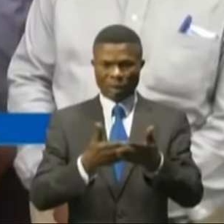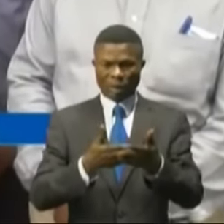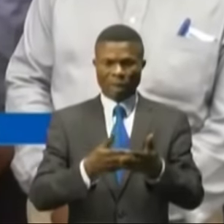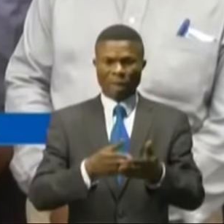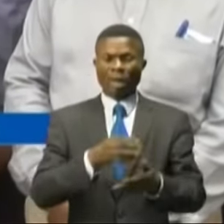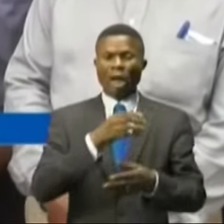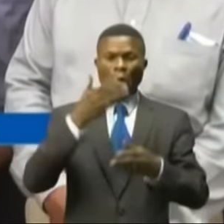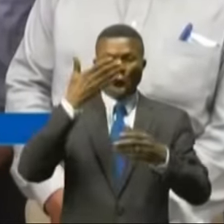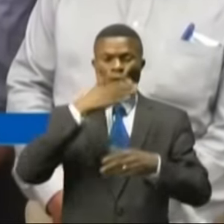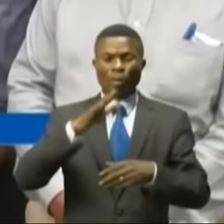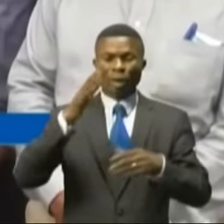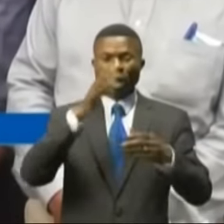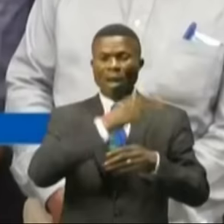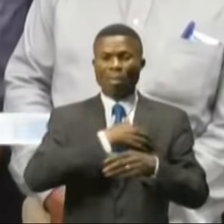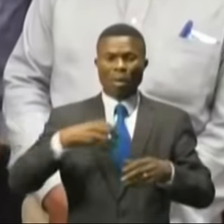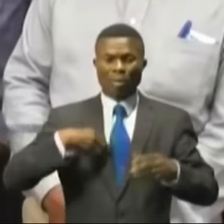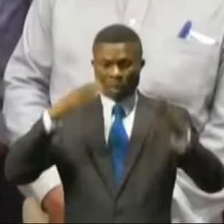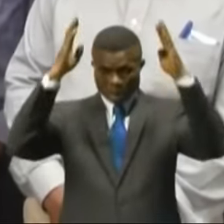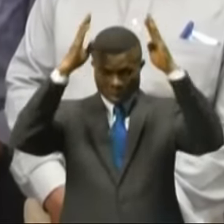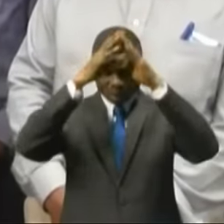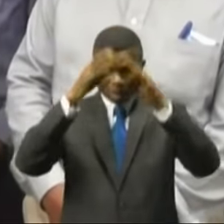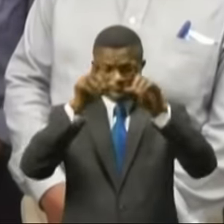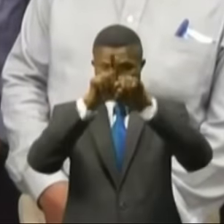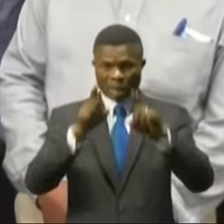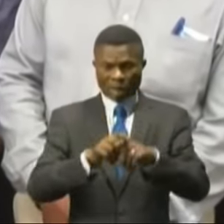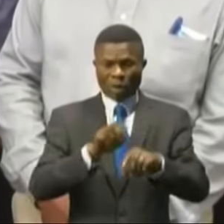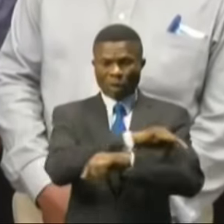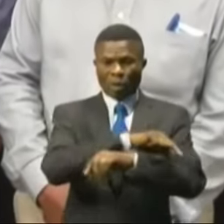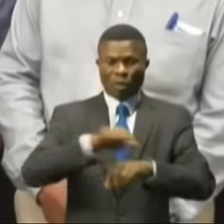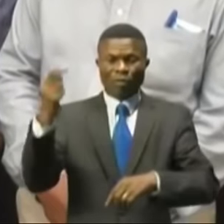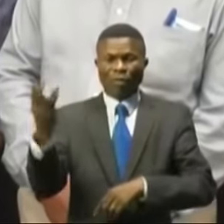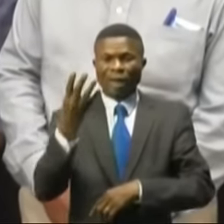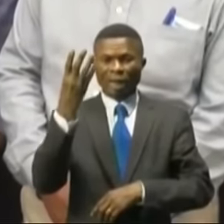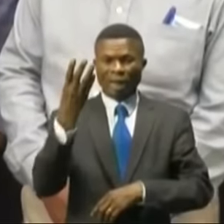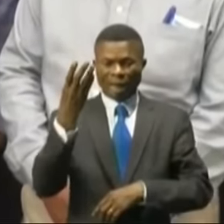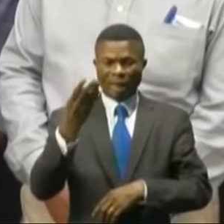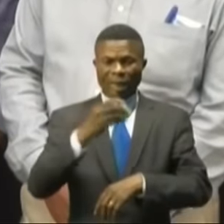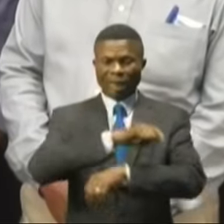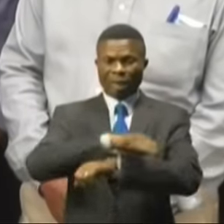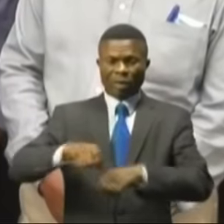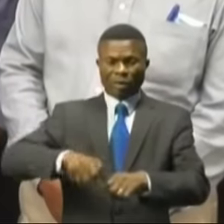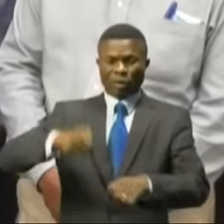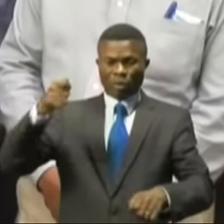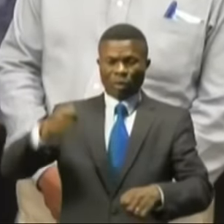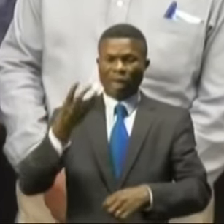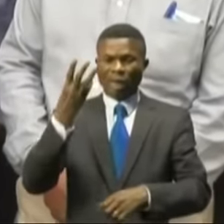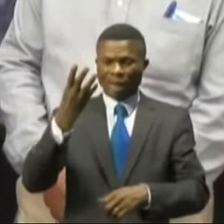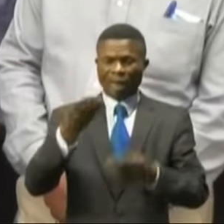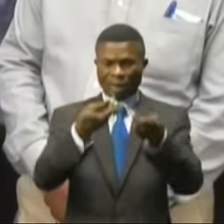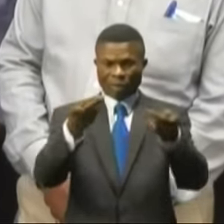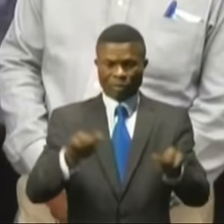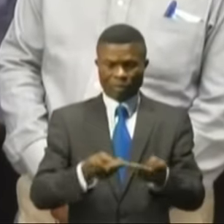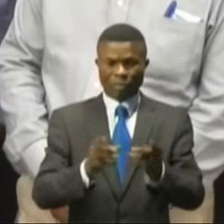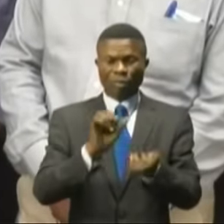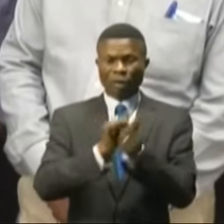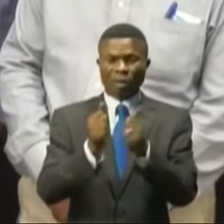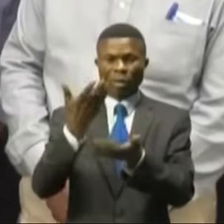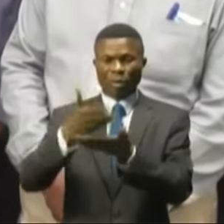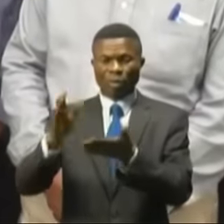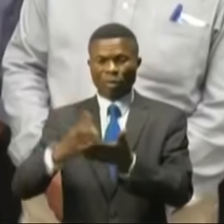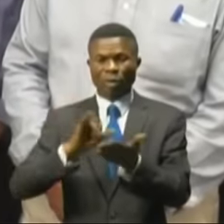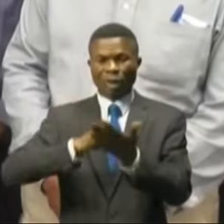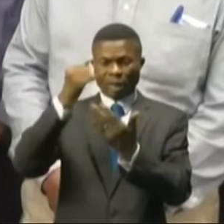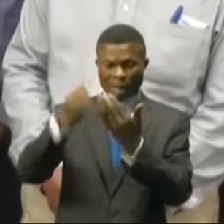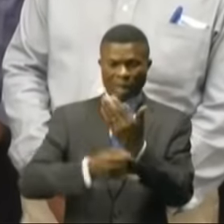et Chikapa, ainsi que 24 cabines de distribution et 4 points de vente. Donc le volet distribution du projet